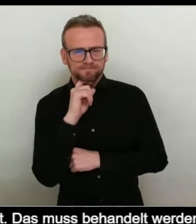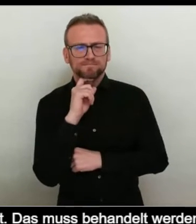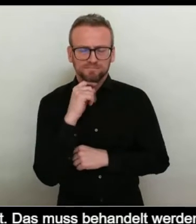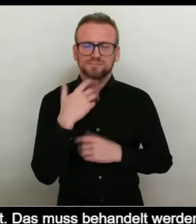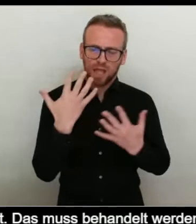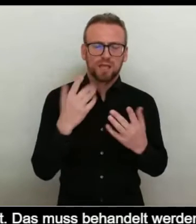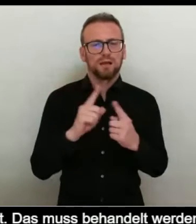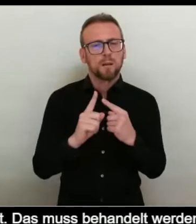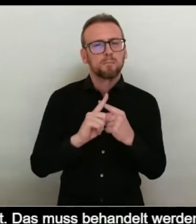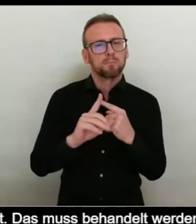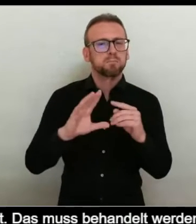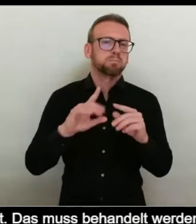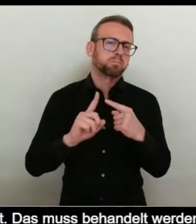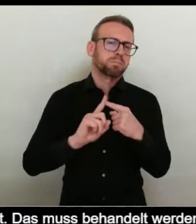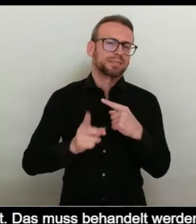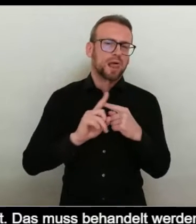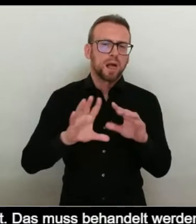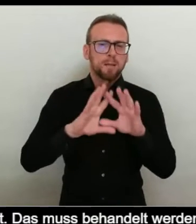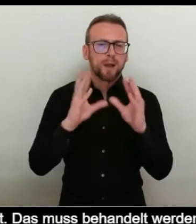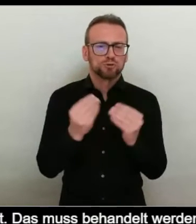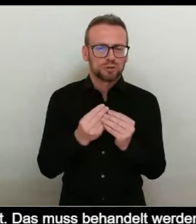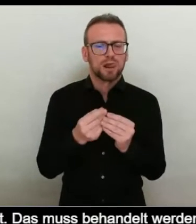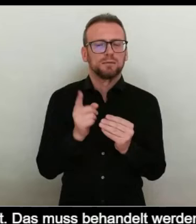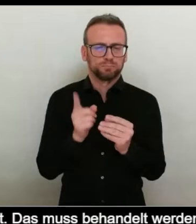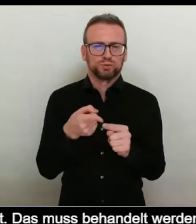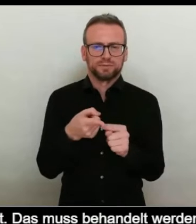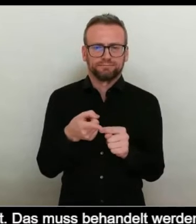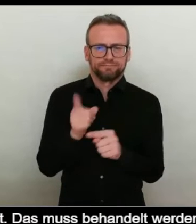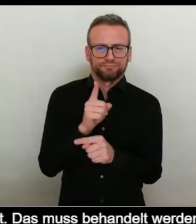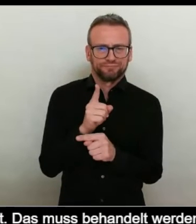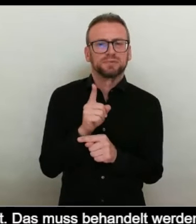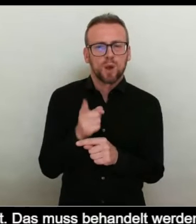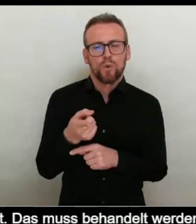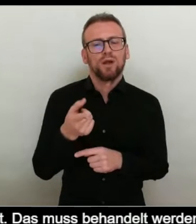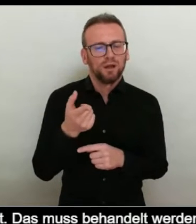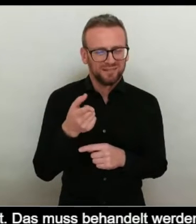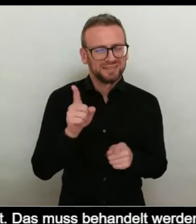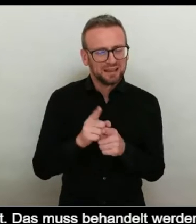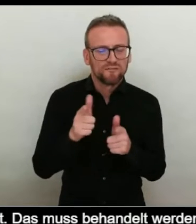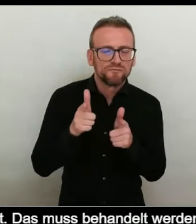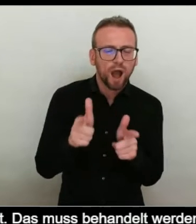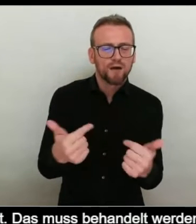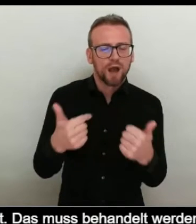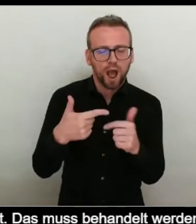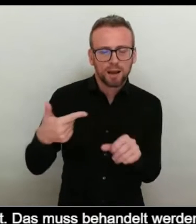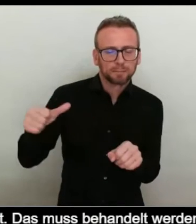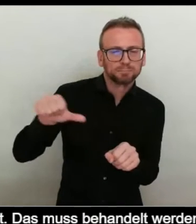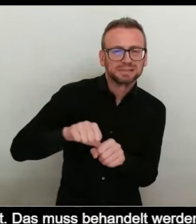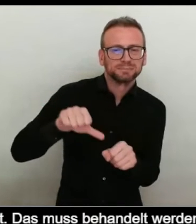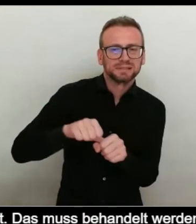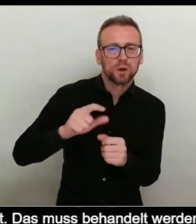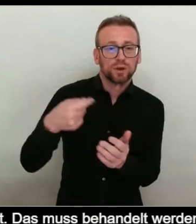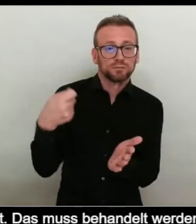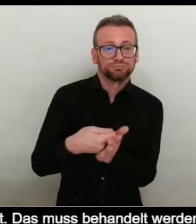Heizkostenzuschuss muss massiv ausgeweitet werden. Das, was jetzt passiert, ist ein kleiner Tropfen auf einen sehr, sehr heißen Stein. Der verpufft innerhalb